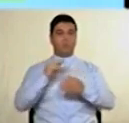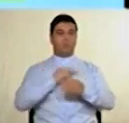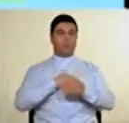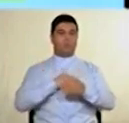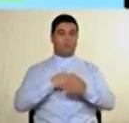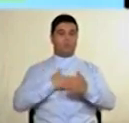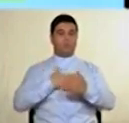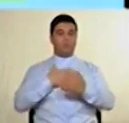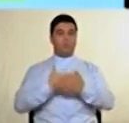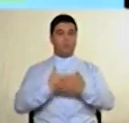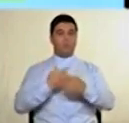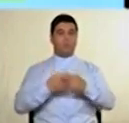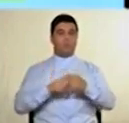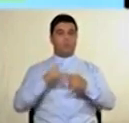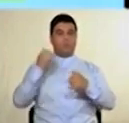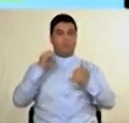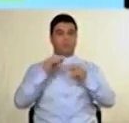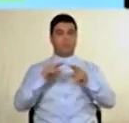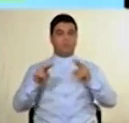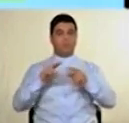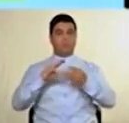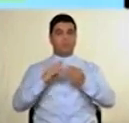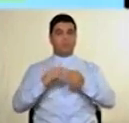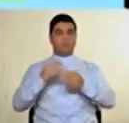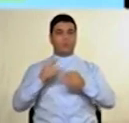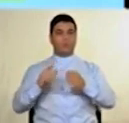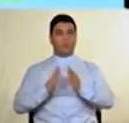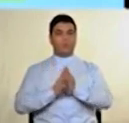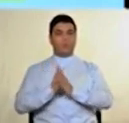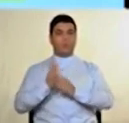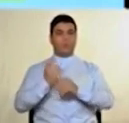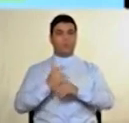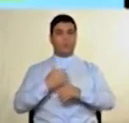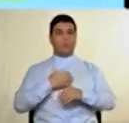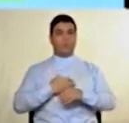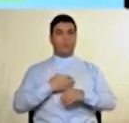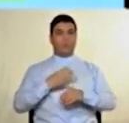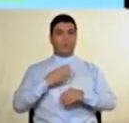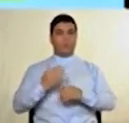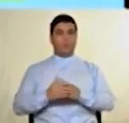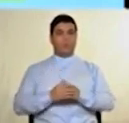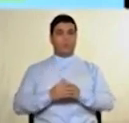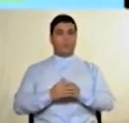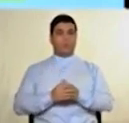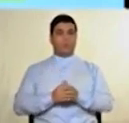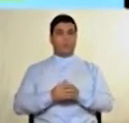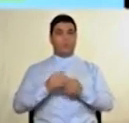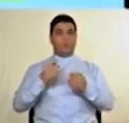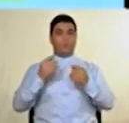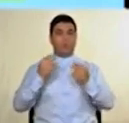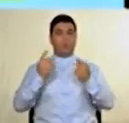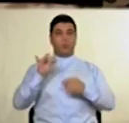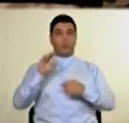demak, xizmati, ya'ni chorva mollarini mahsulot sifatida yetishtirish an'ana tusiga aylangan ekan. Demak, Buyuk